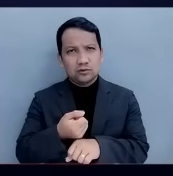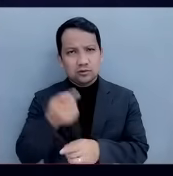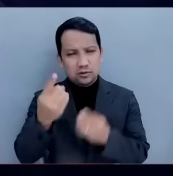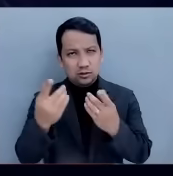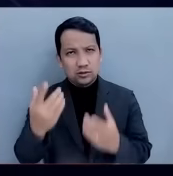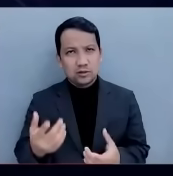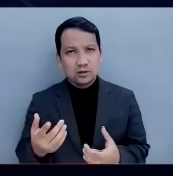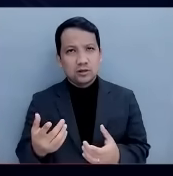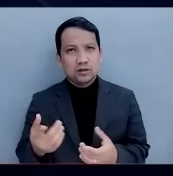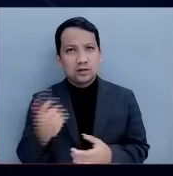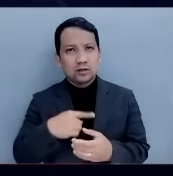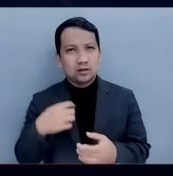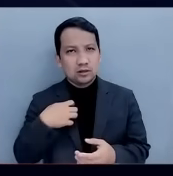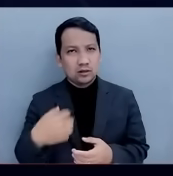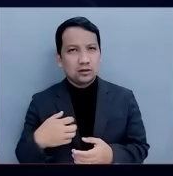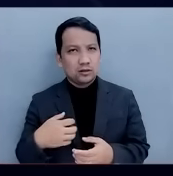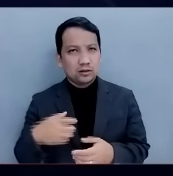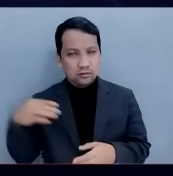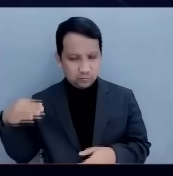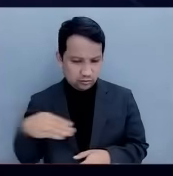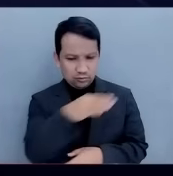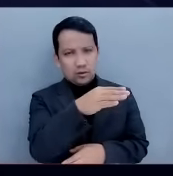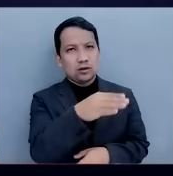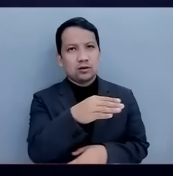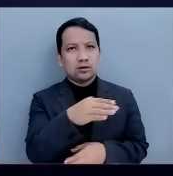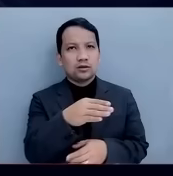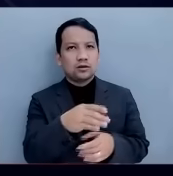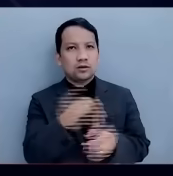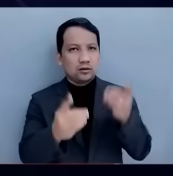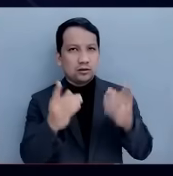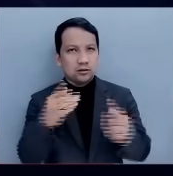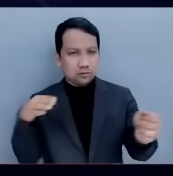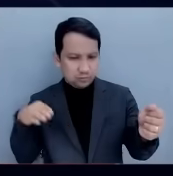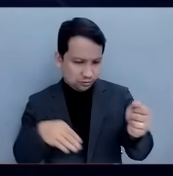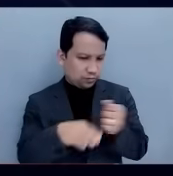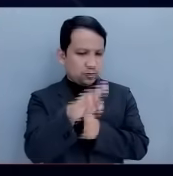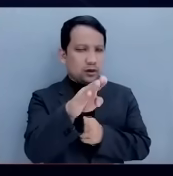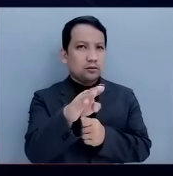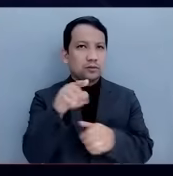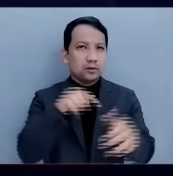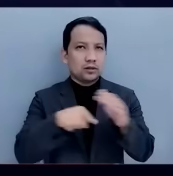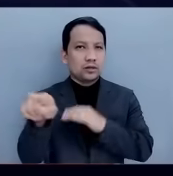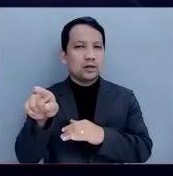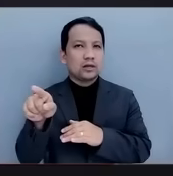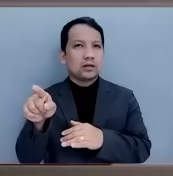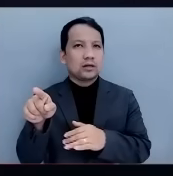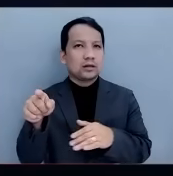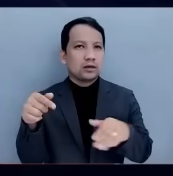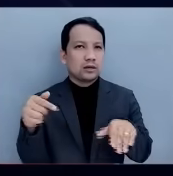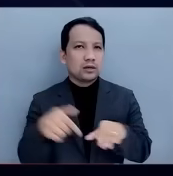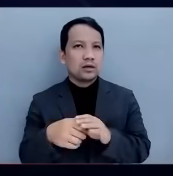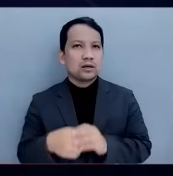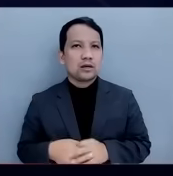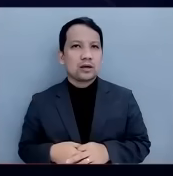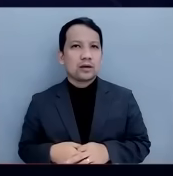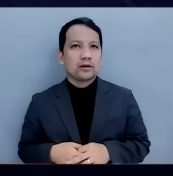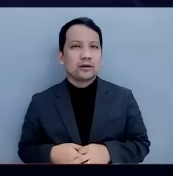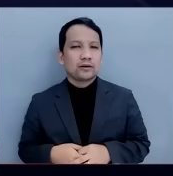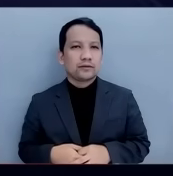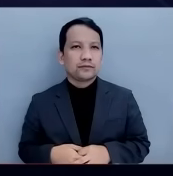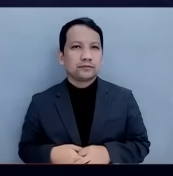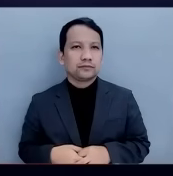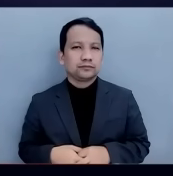Kahit na may mga pulis na rumesponde, pumalag pa rin ang driver at natakasan ng mga humarang sa kanya.